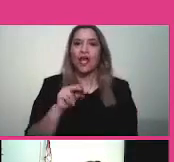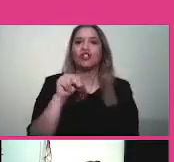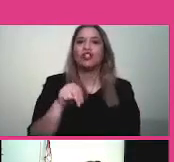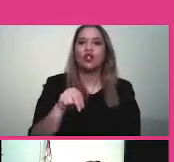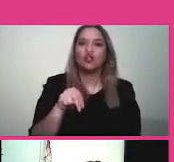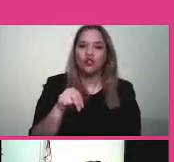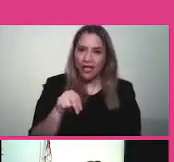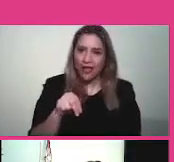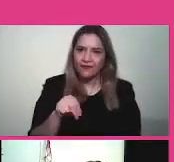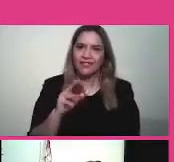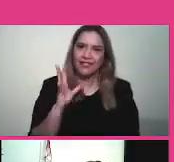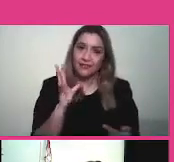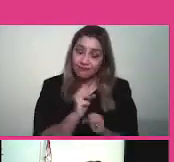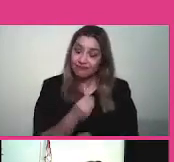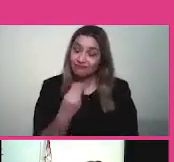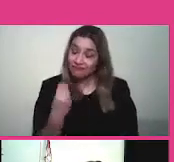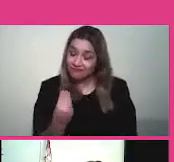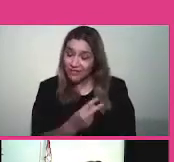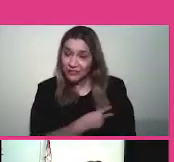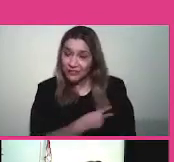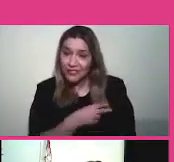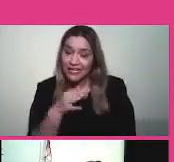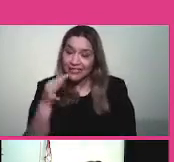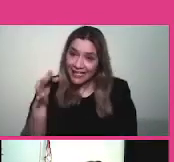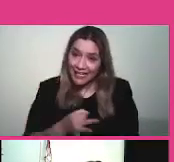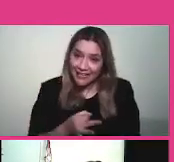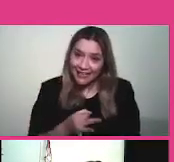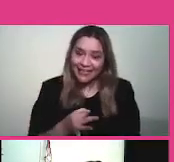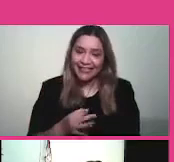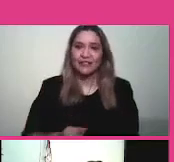Δοζογεύσκη. Πολύ σωστά. Τέλεια.